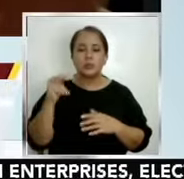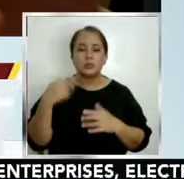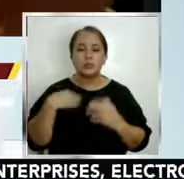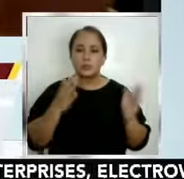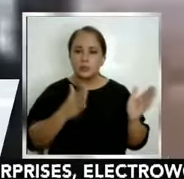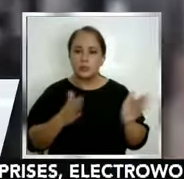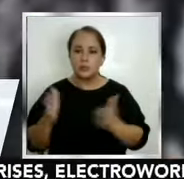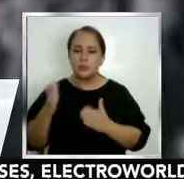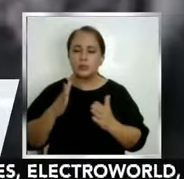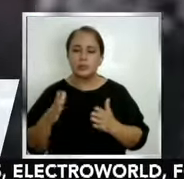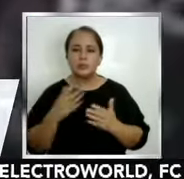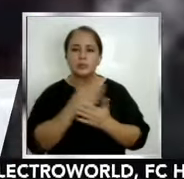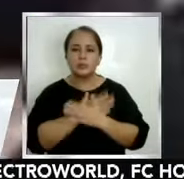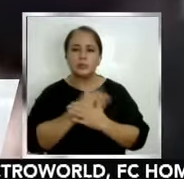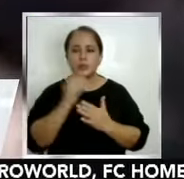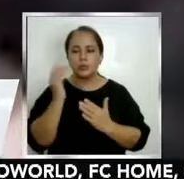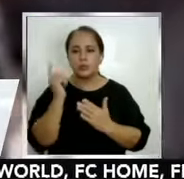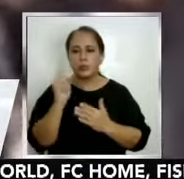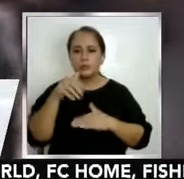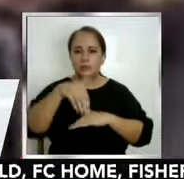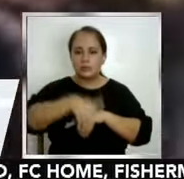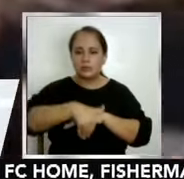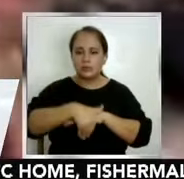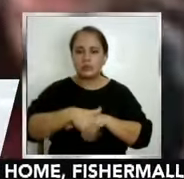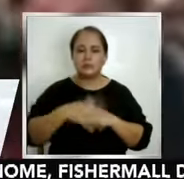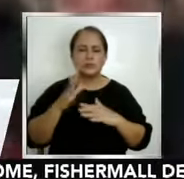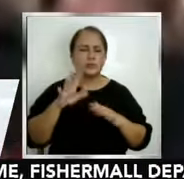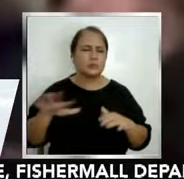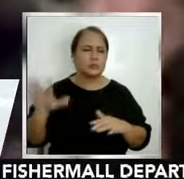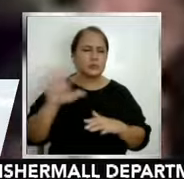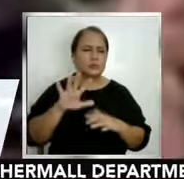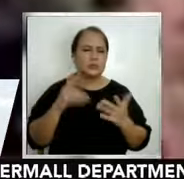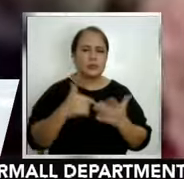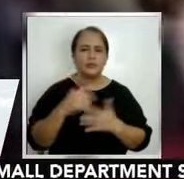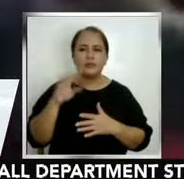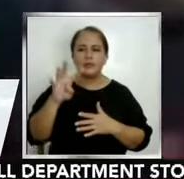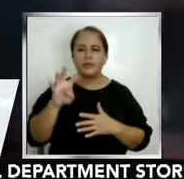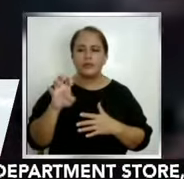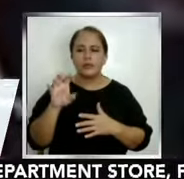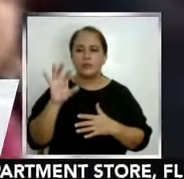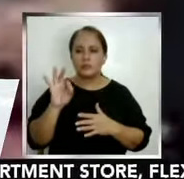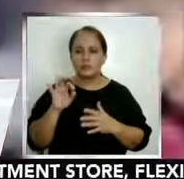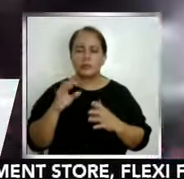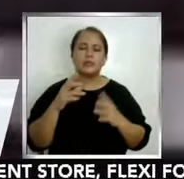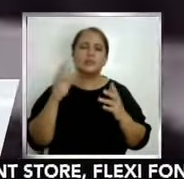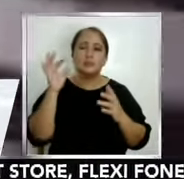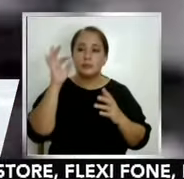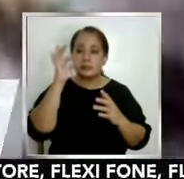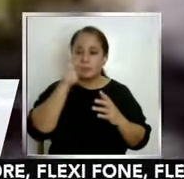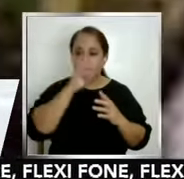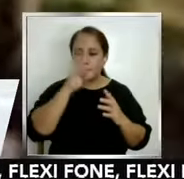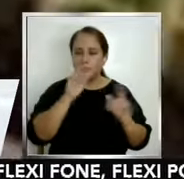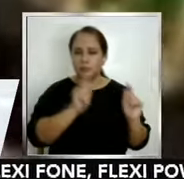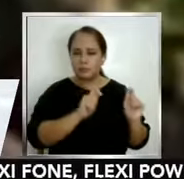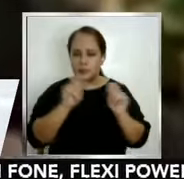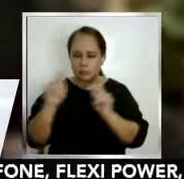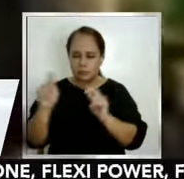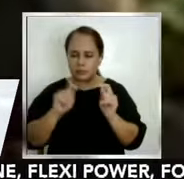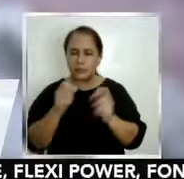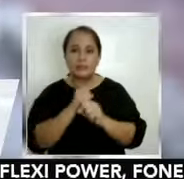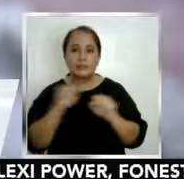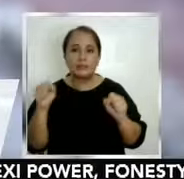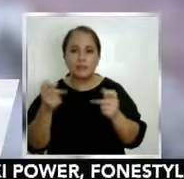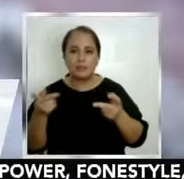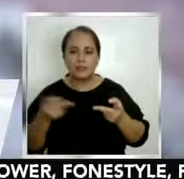ng isang gabi. Sa kabuuan, aabot na raw sa 409 na Pinoy ang na-evacuate sa Khartoum at nasa ligtas ng lugar ayon sa